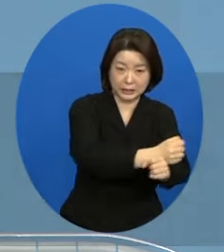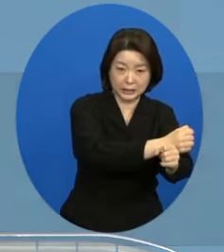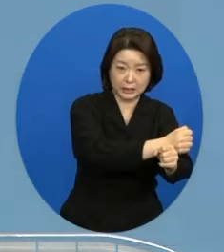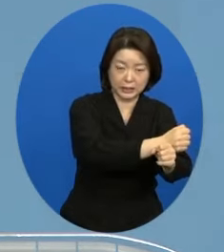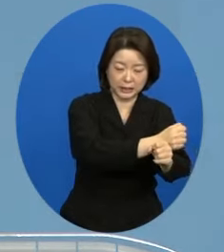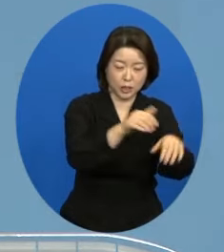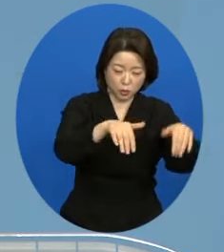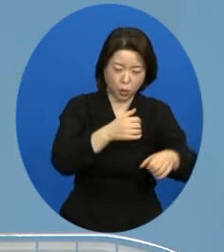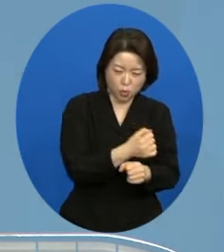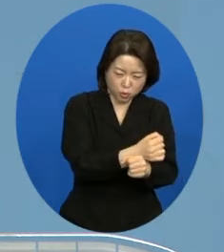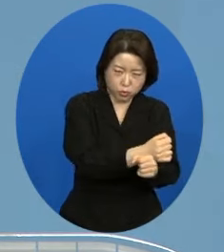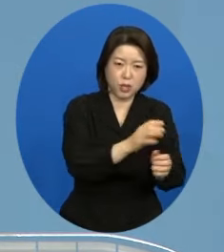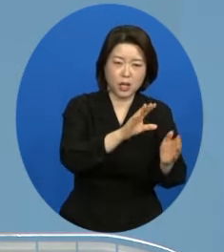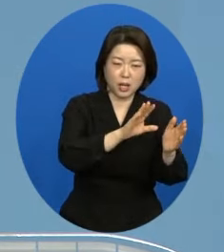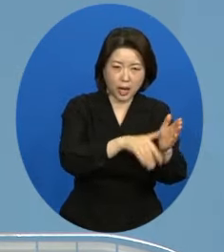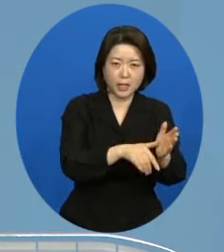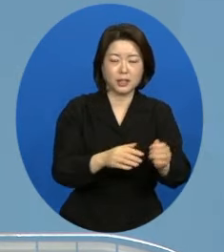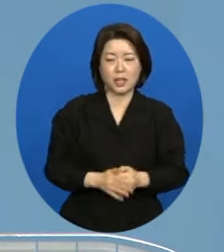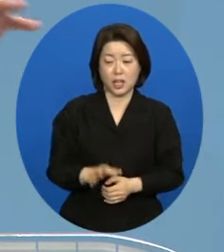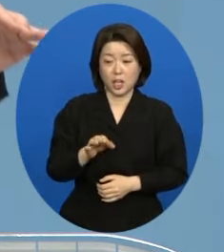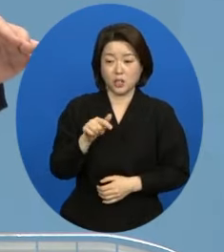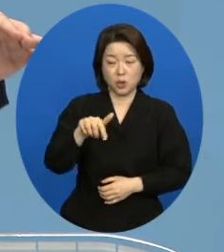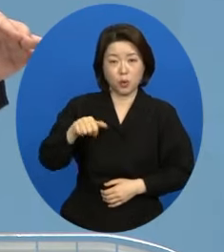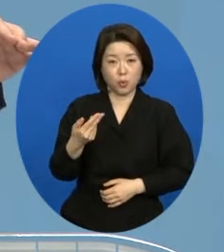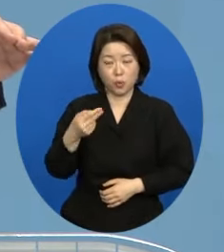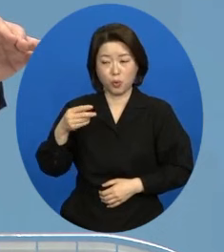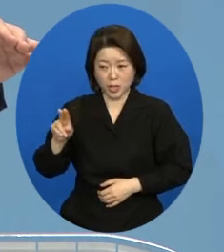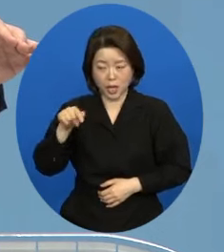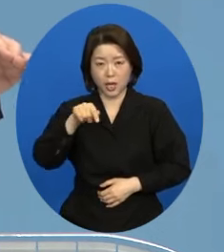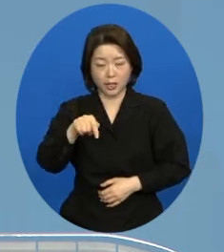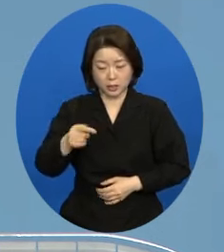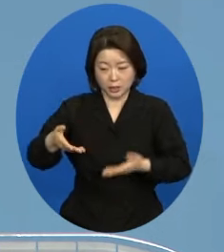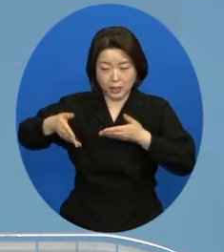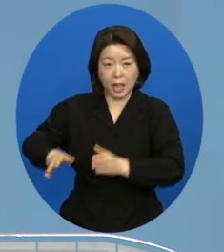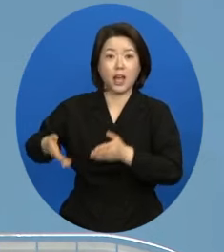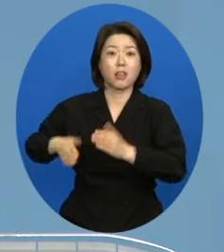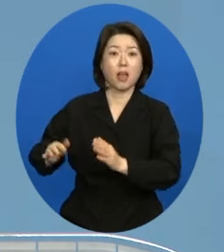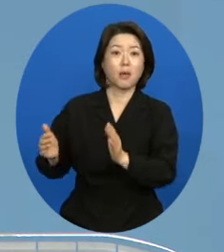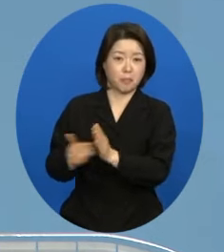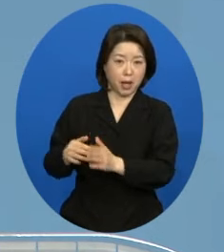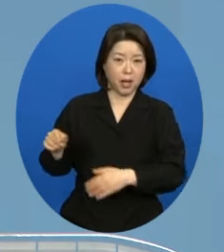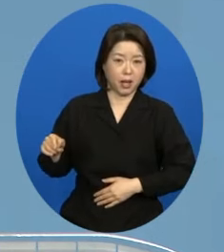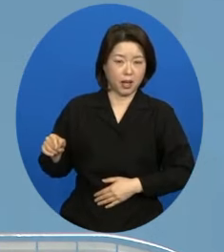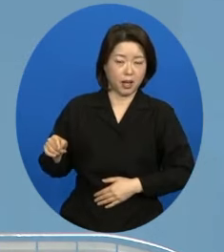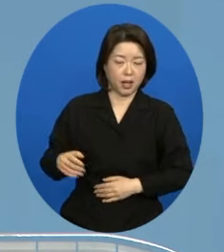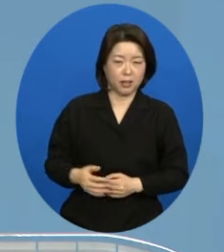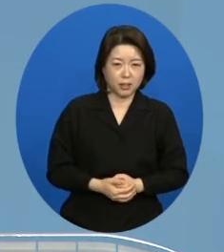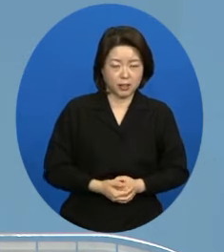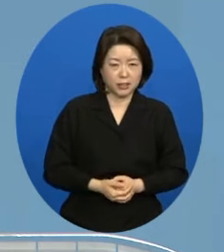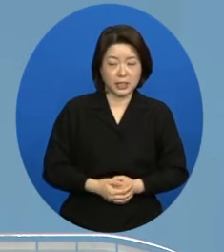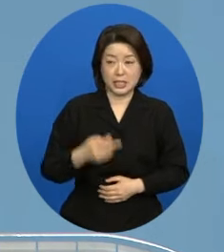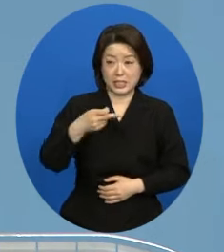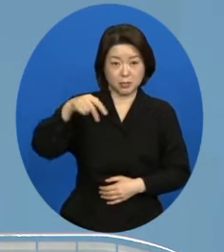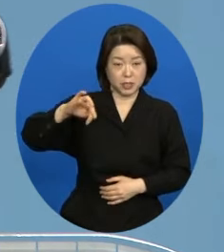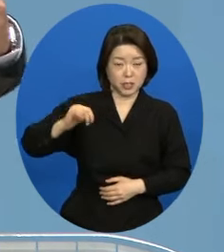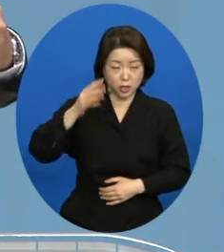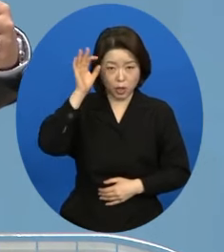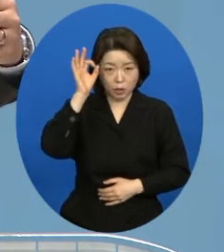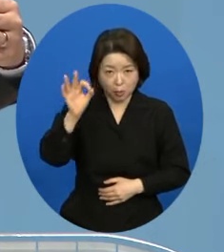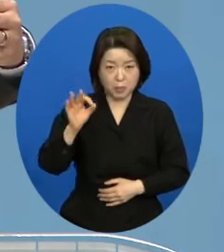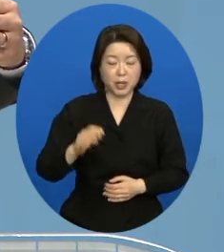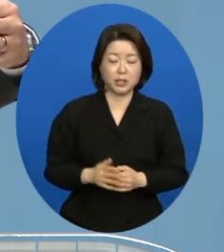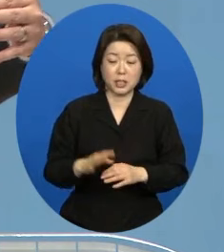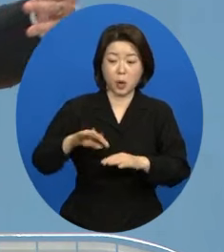전쟁에서 이제 죽기 전에 여고냐와 그의 형제들을 낳았다는 거예요 그리고 12절에 보면 여고는 이제 왕에서